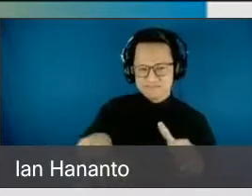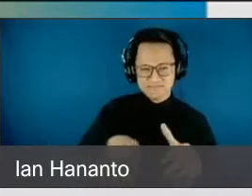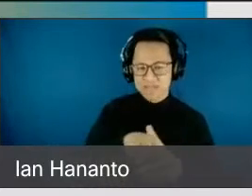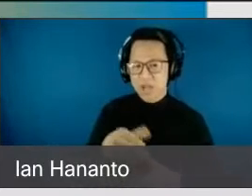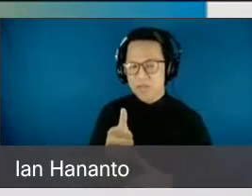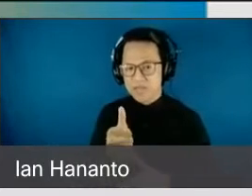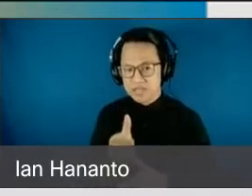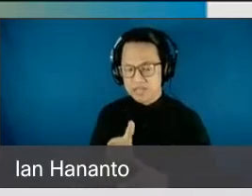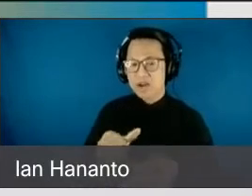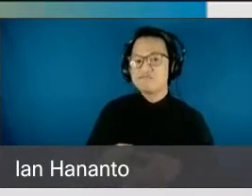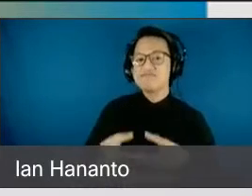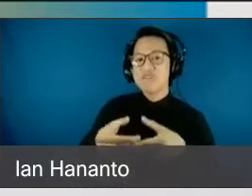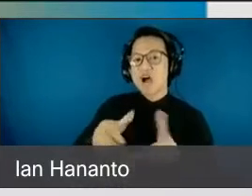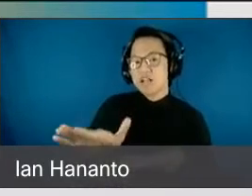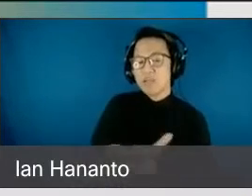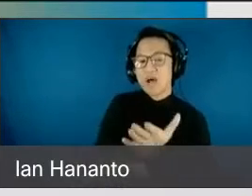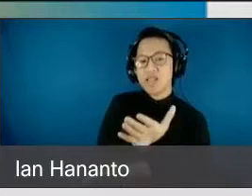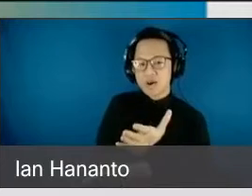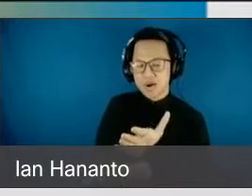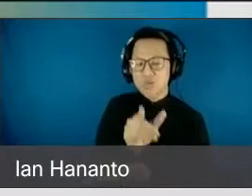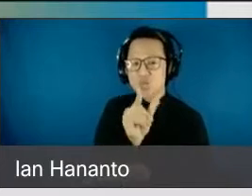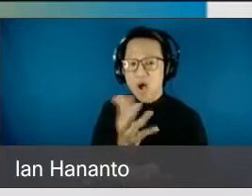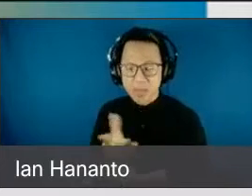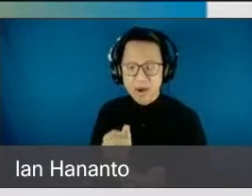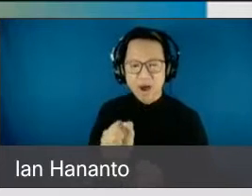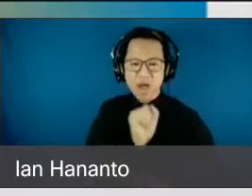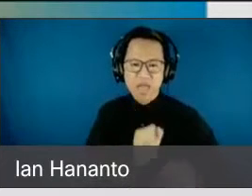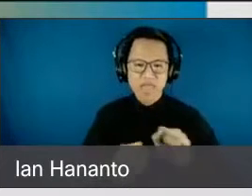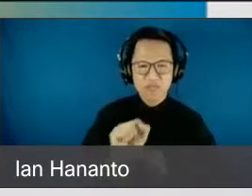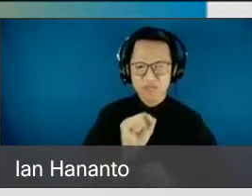diberi kesempatan untuk secara aktif melakukan